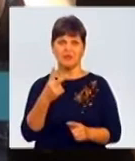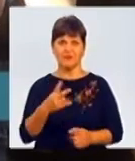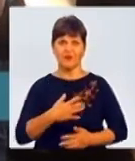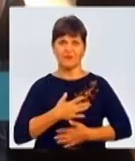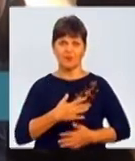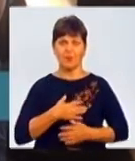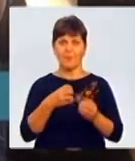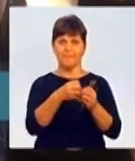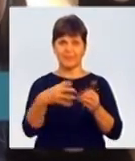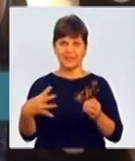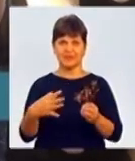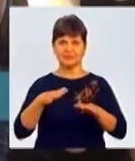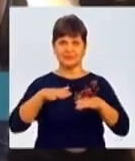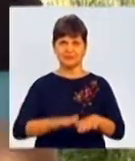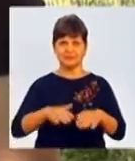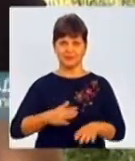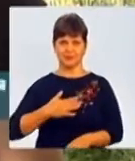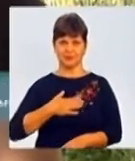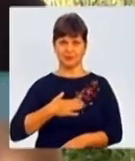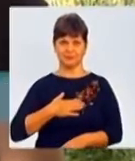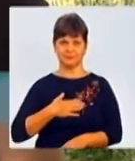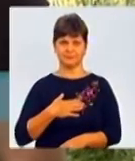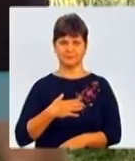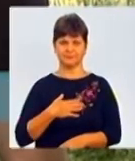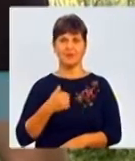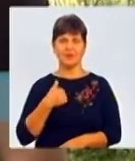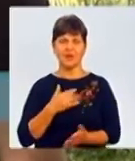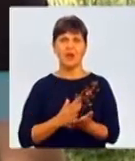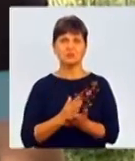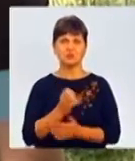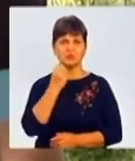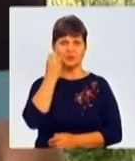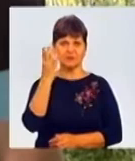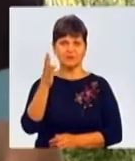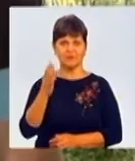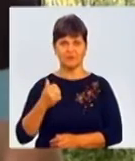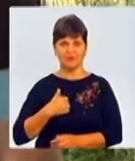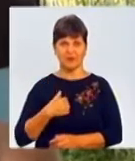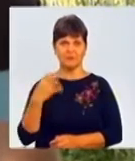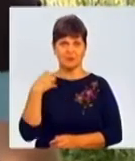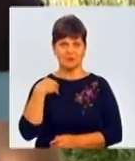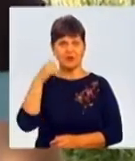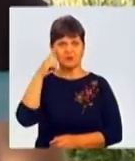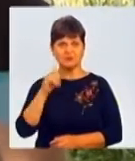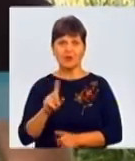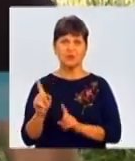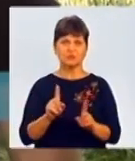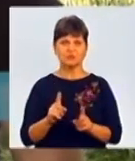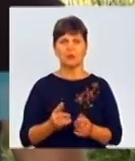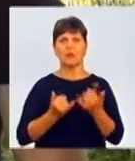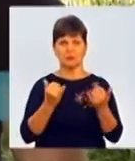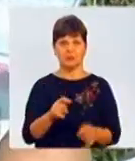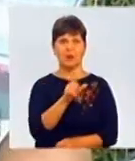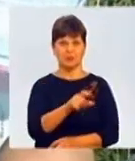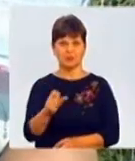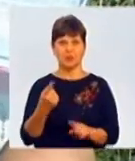нажатій на грудну клітину. Я як служив в армії, нас навчали цього, то я трошки знаю, що до чого. А для людей це, так, да, корисно